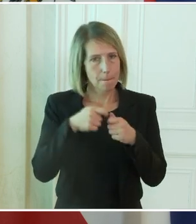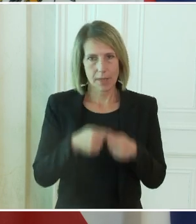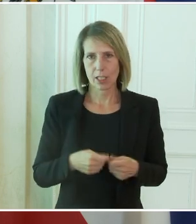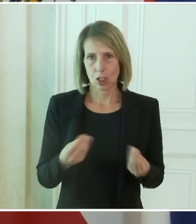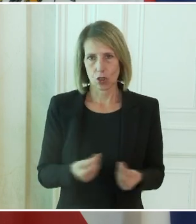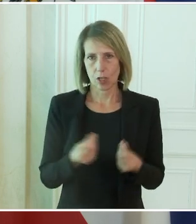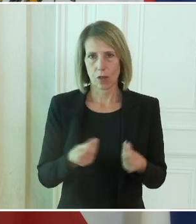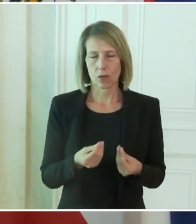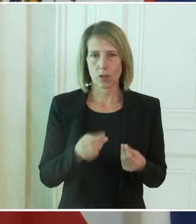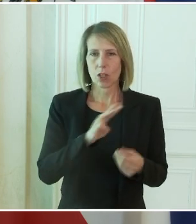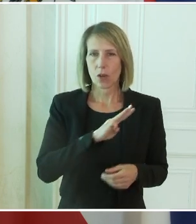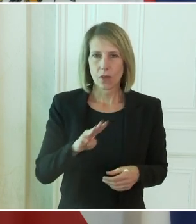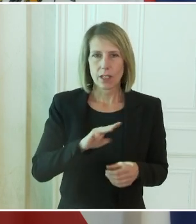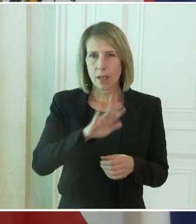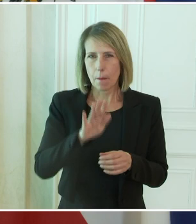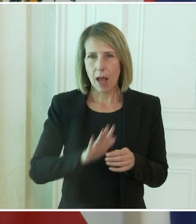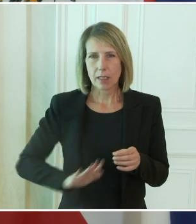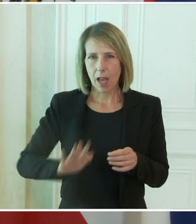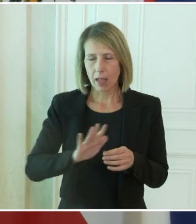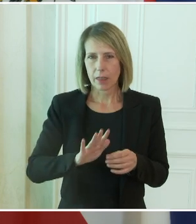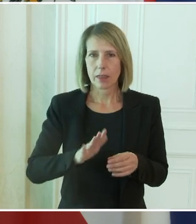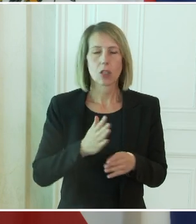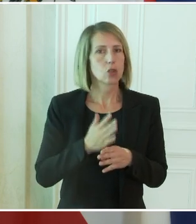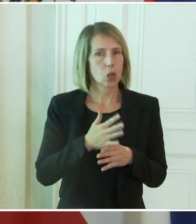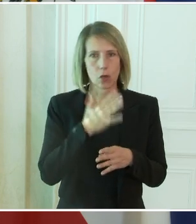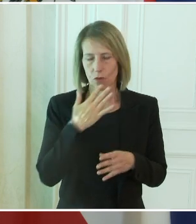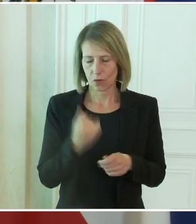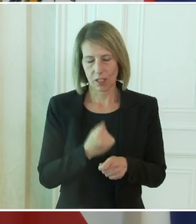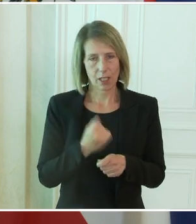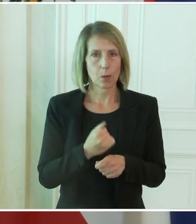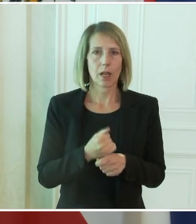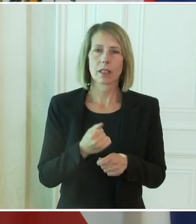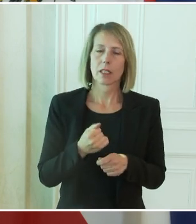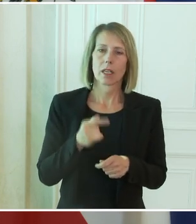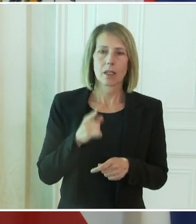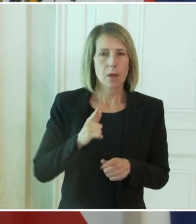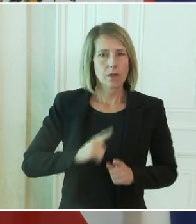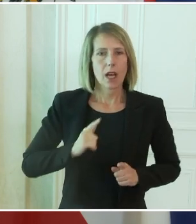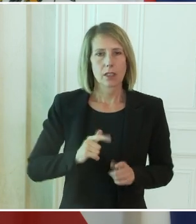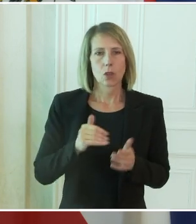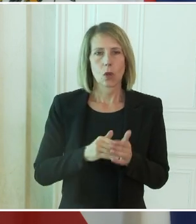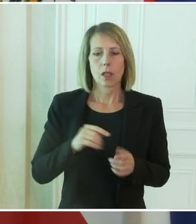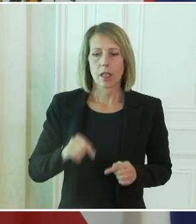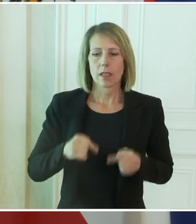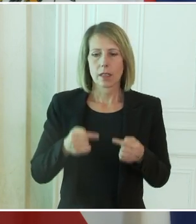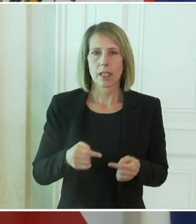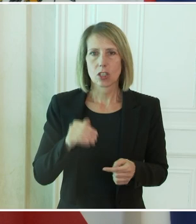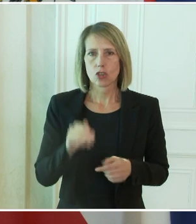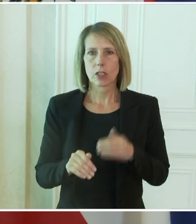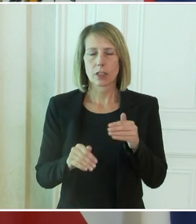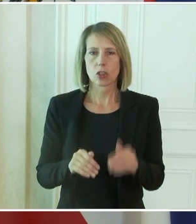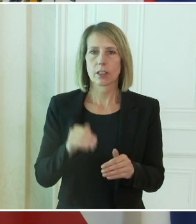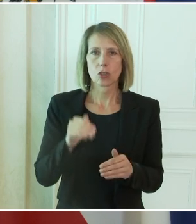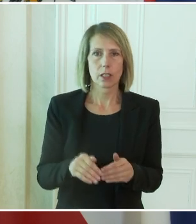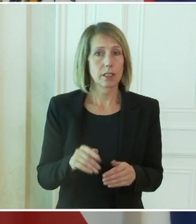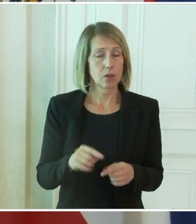Ländern am Westbalkan, die teilweise sehr, sehr viel schon getan haben, die immer noch auf nächste Schritte warten und wo wir einfach Versprechungen abgegeben